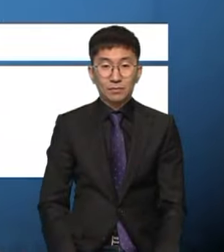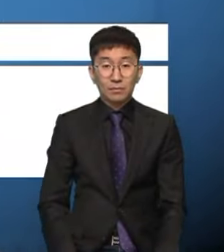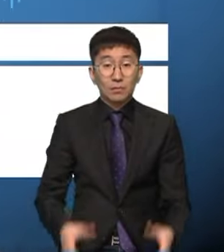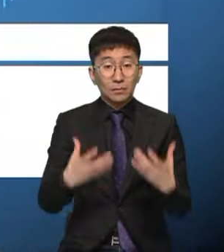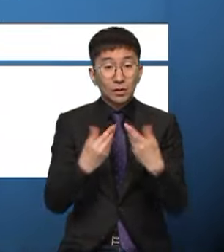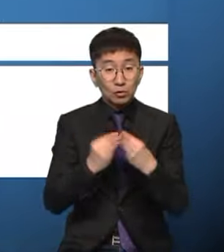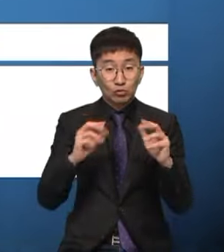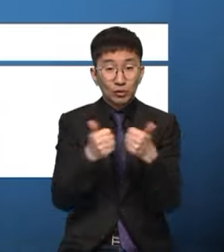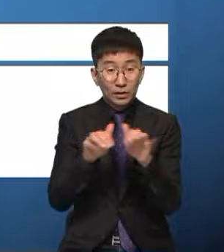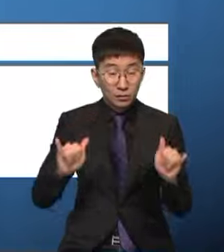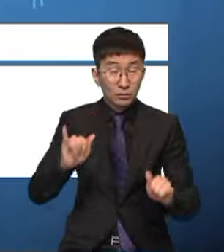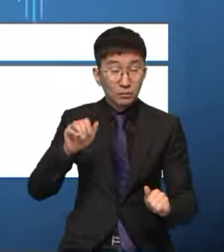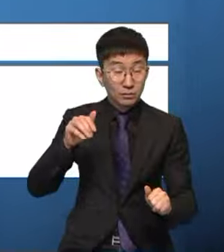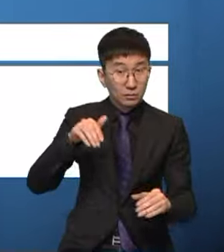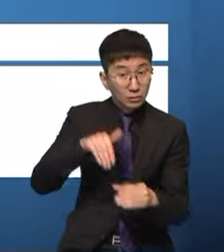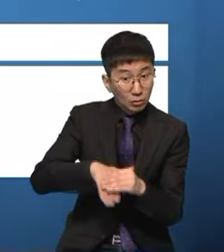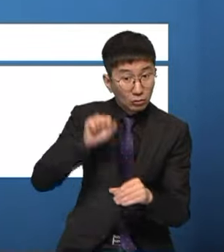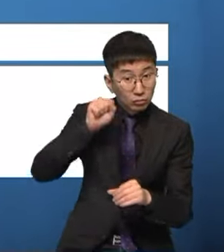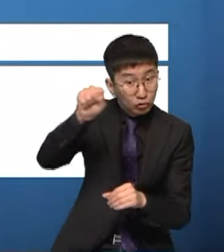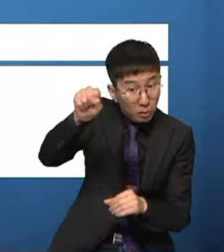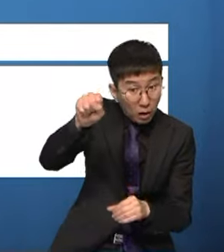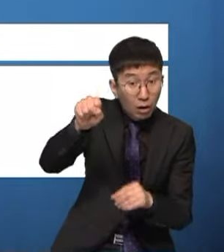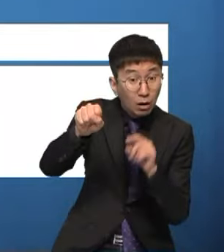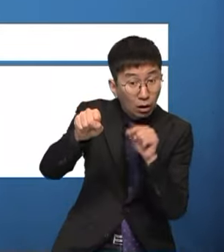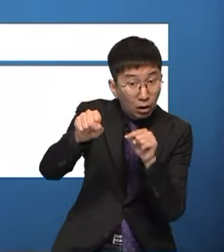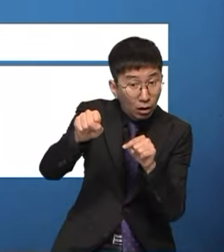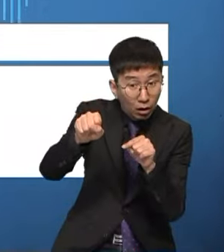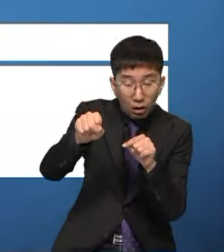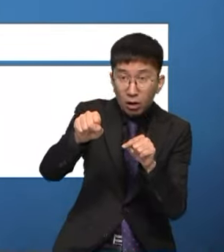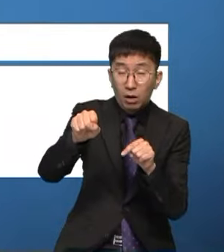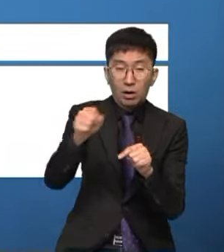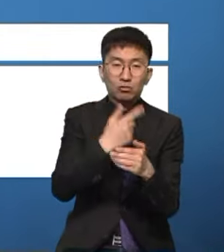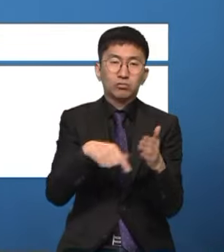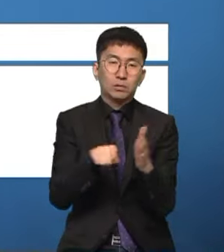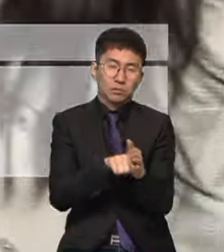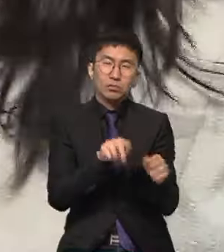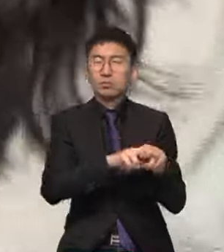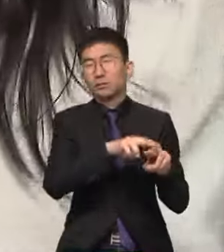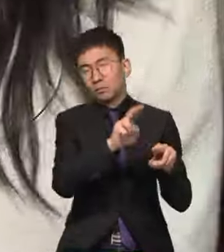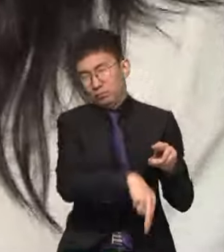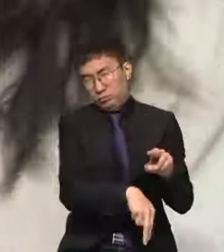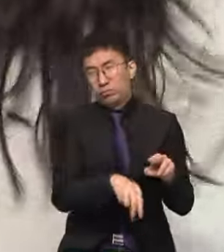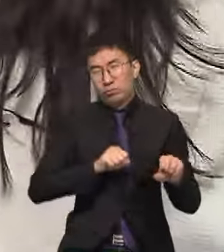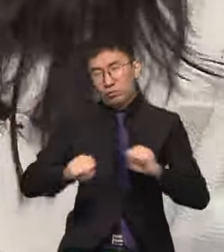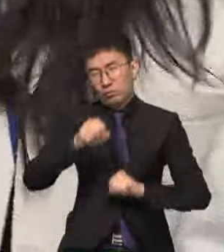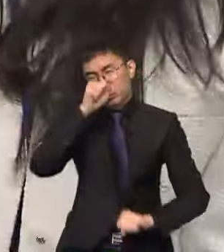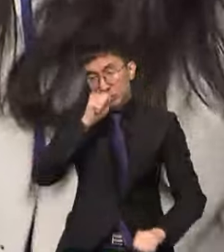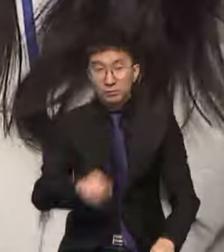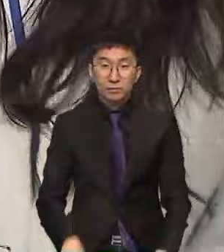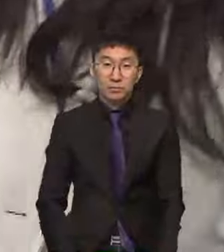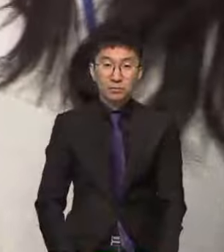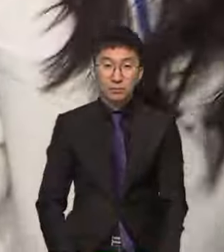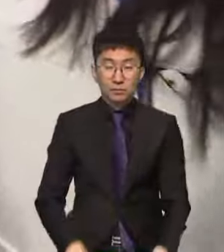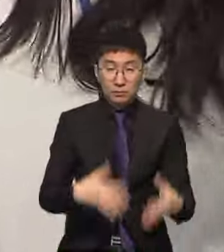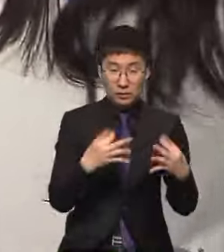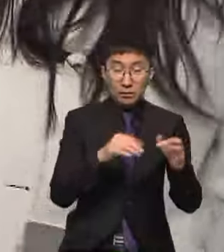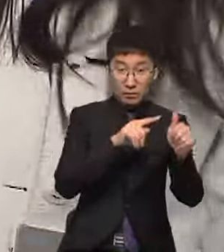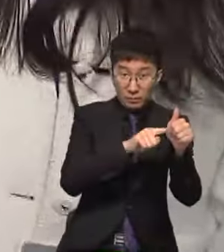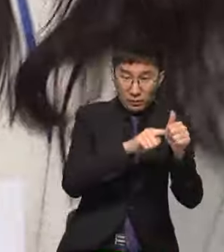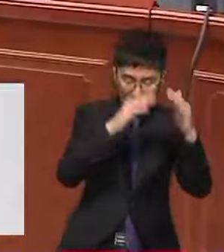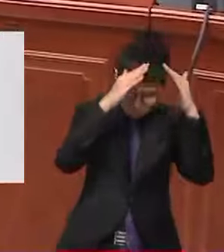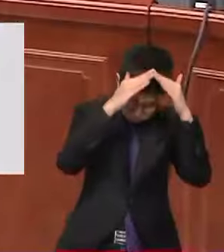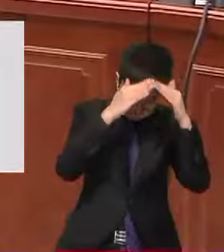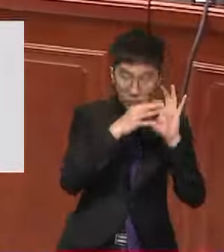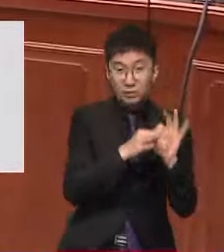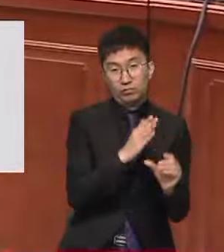현장을 누비해야 되는 것이거든요. 홀가분하게 바로 내려놓고 뛰는 것도 방법이라고 생각합니다. 김 비대위원은 자맹 중인 가운데